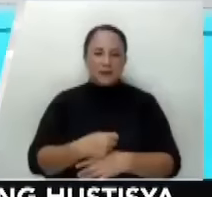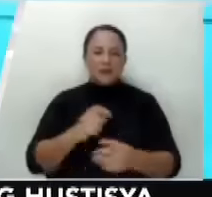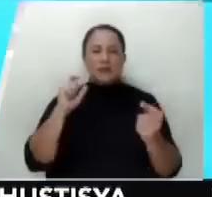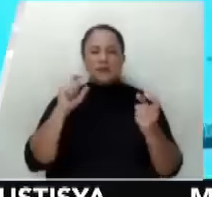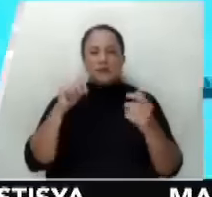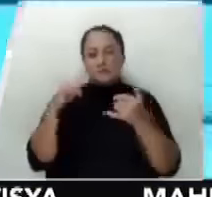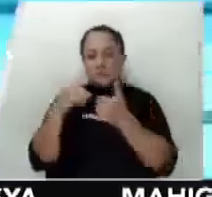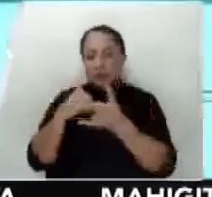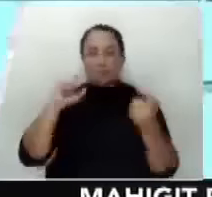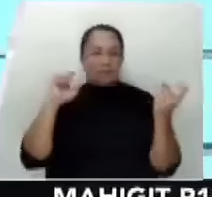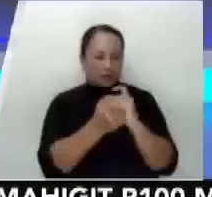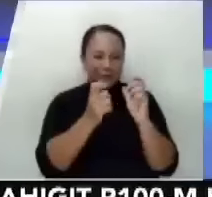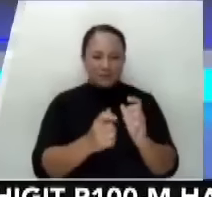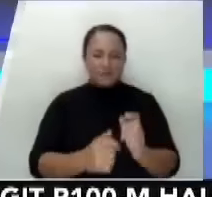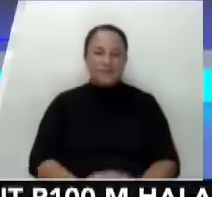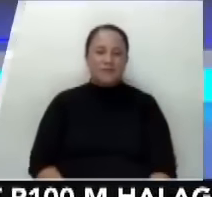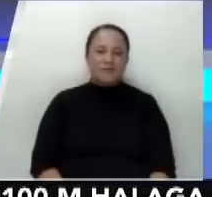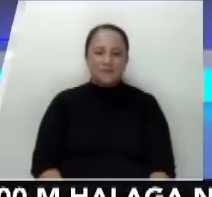game!